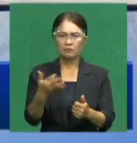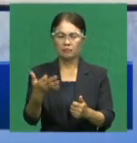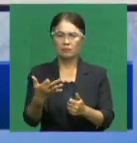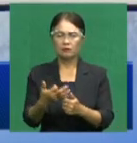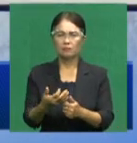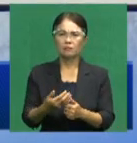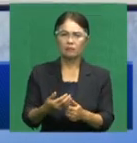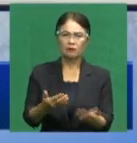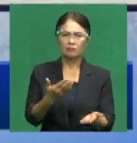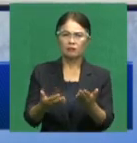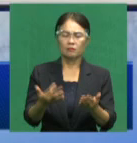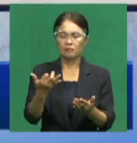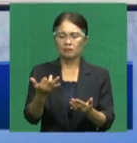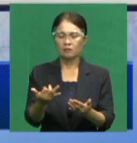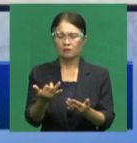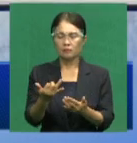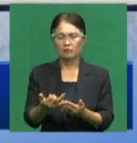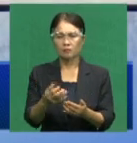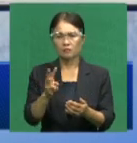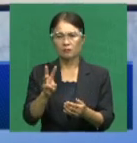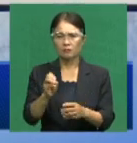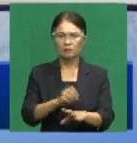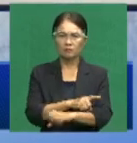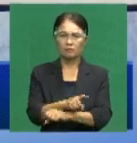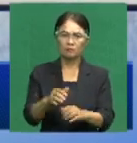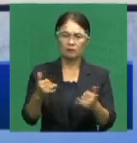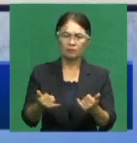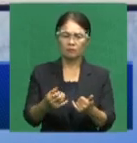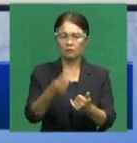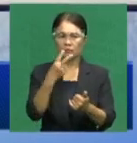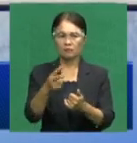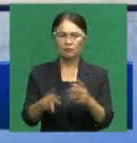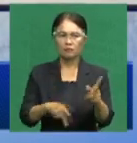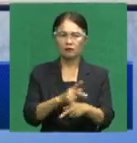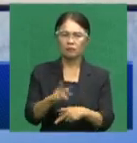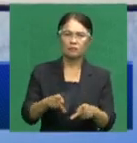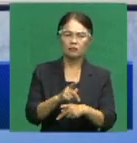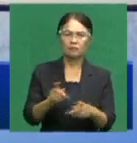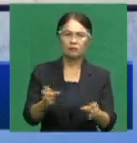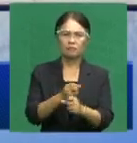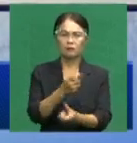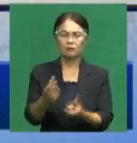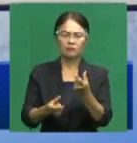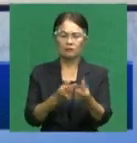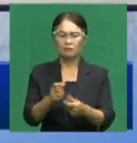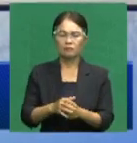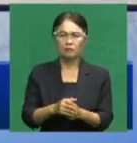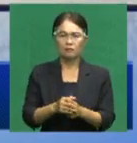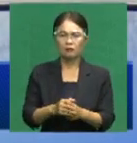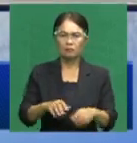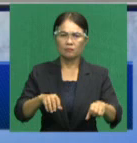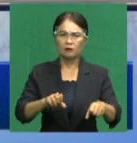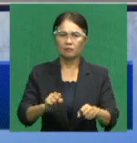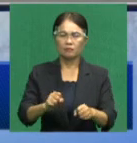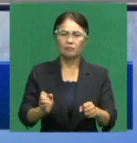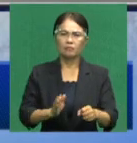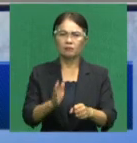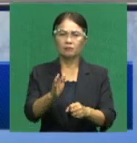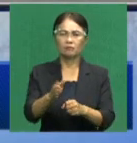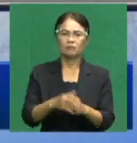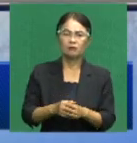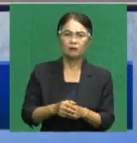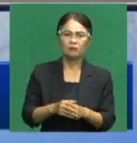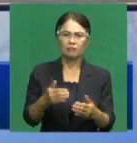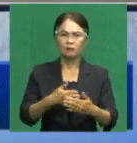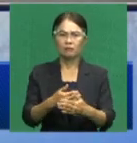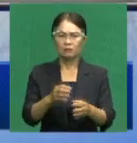มาณใบมองประมาณจีประมาณปีสามสับในตีเชียงนี่นั่งเคยมีไปเชียร์บอลนั่งคือบ้านทัวร์ดำเนินดอยมาโตนั่งเลื่อนได้ซา